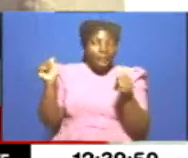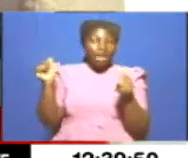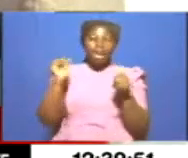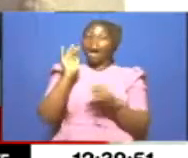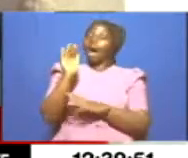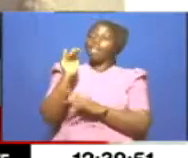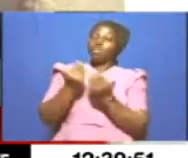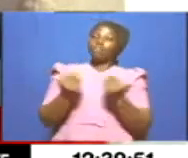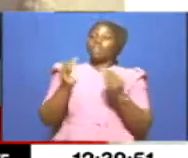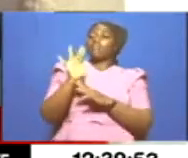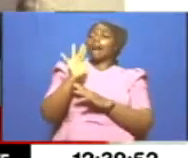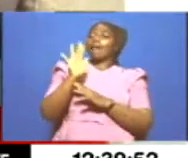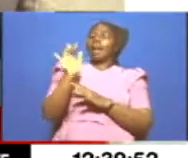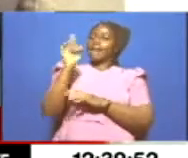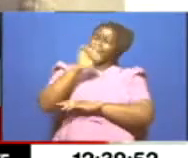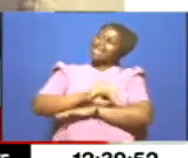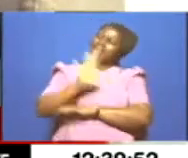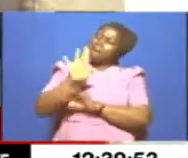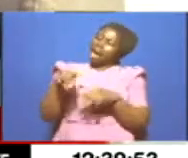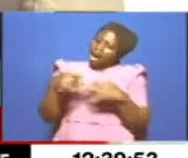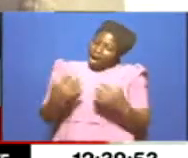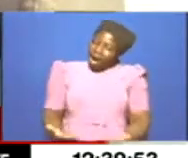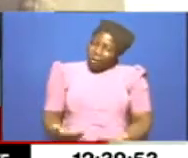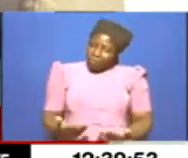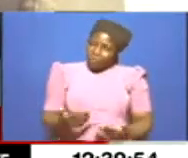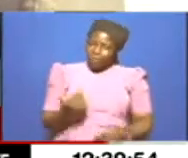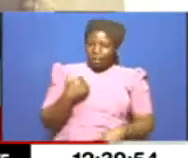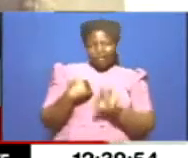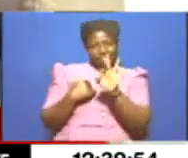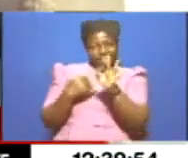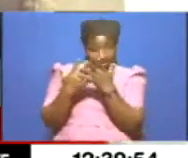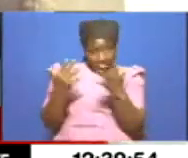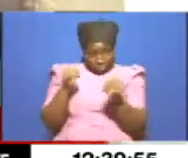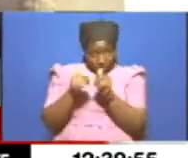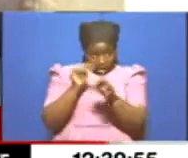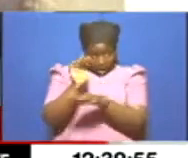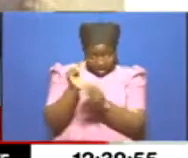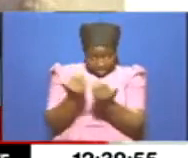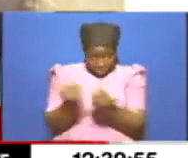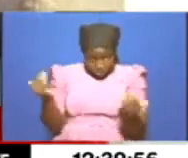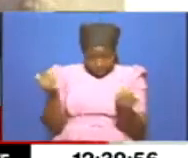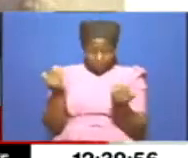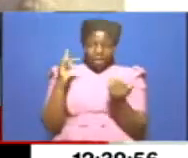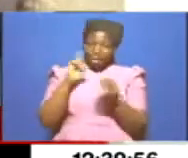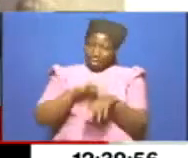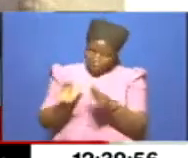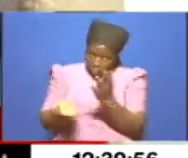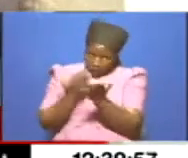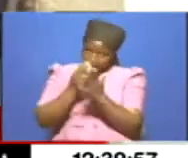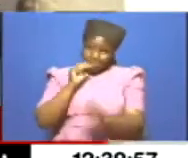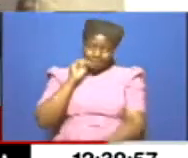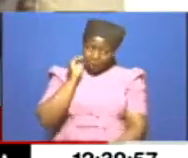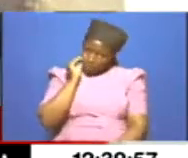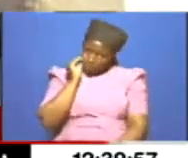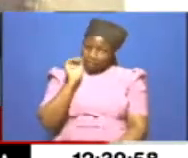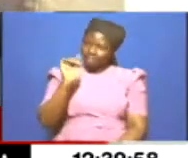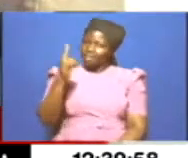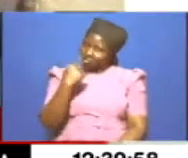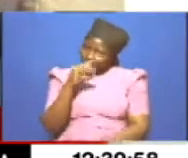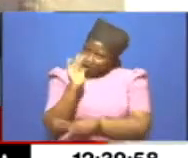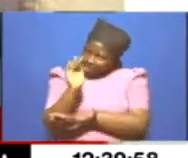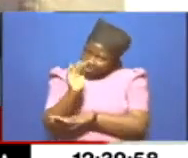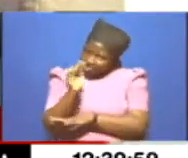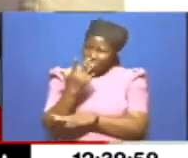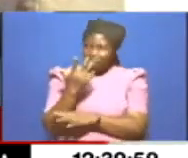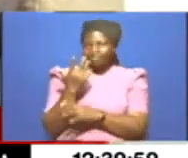wameshindaje. Tunawaulizaje? Kuna mambo matatu huwa tunauliza watoto wakati umefika nyumbani. Huwa tunafunza kwamba uliza